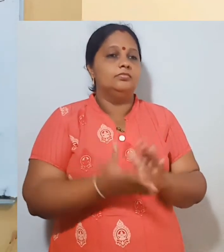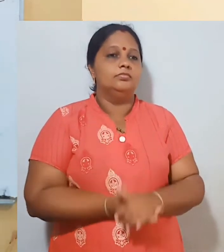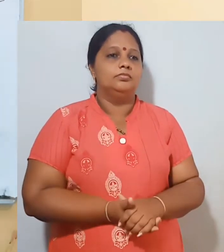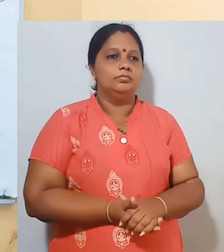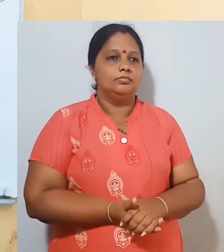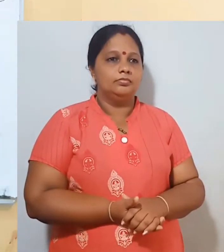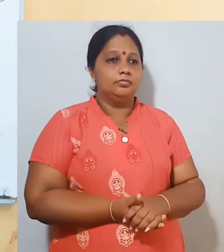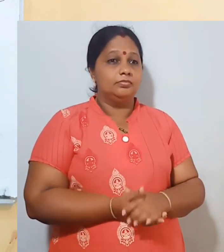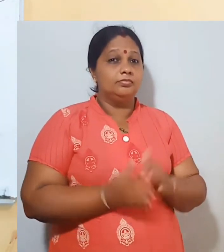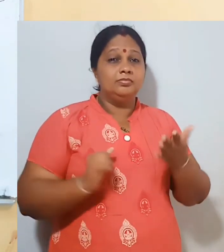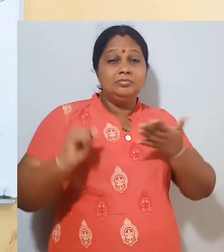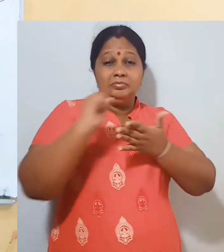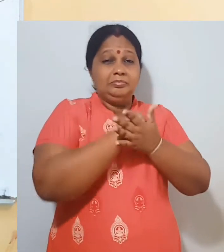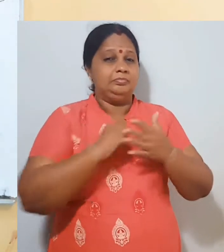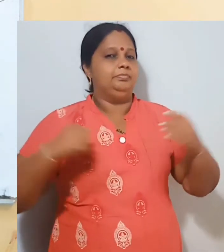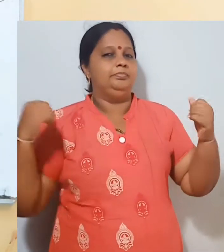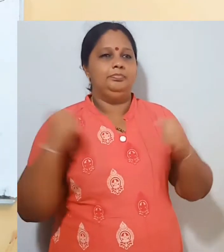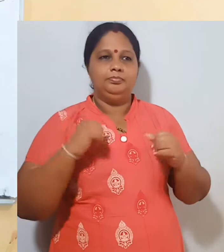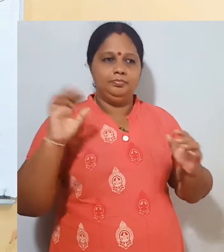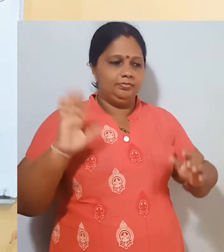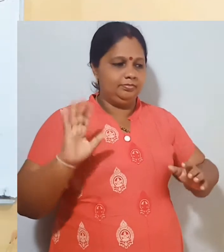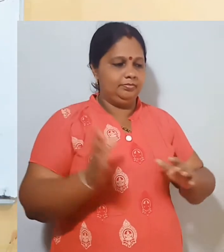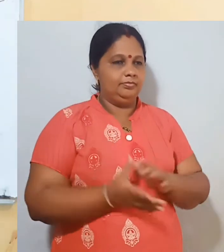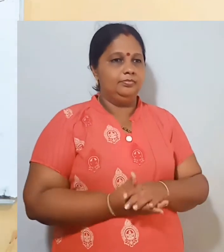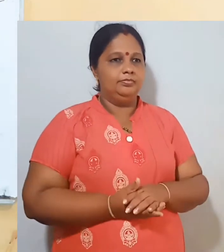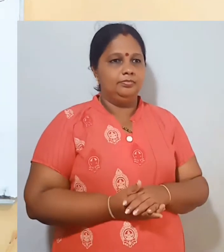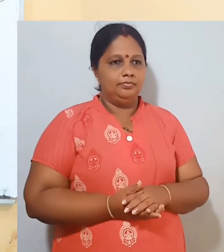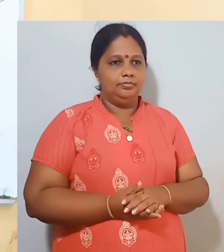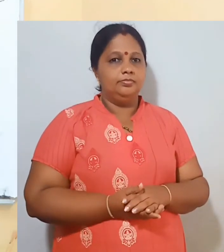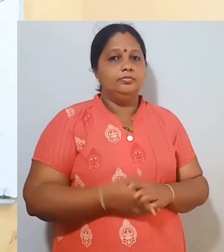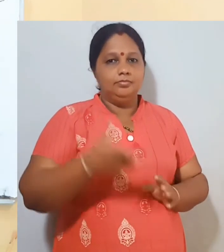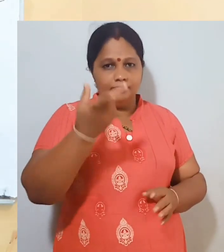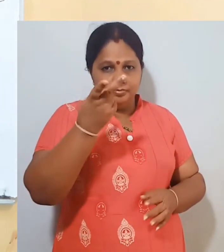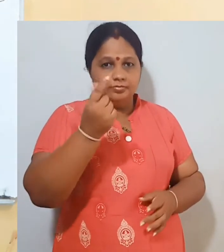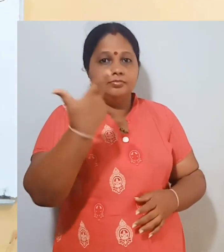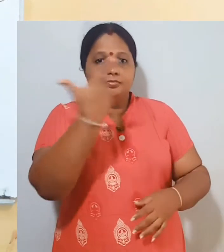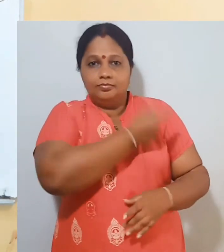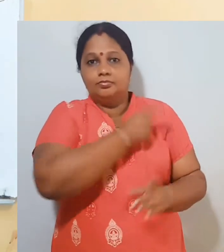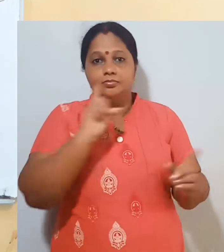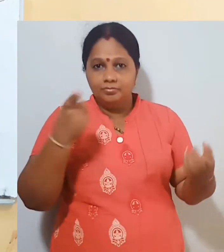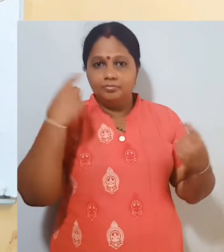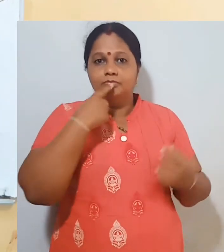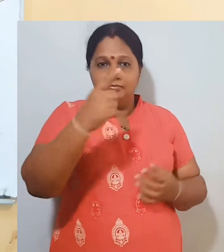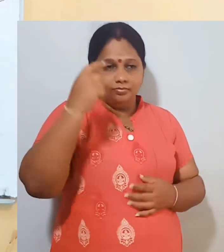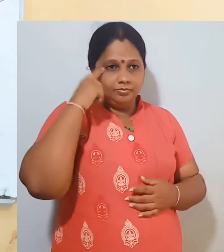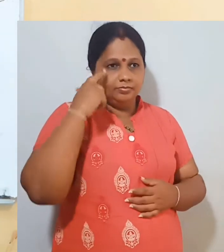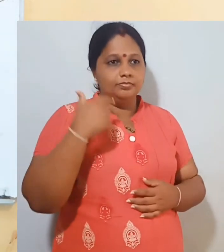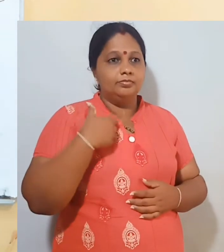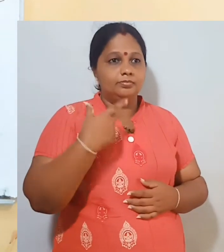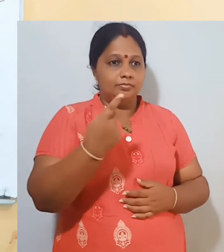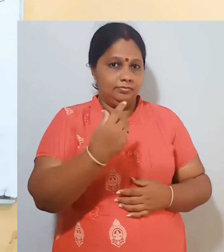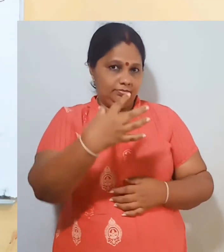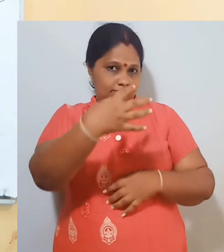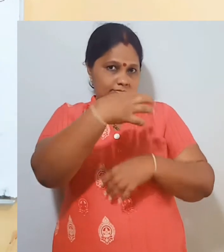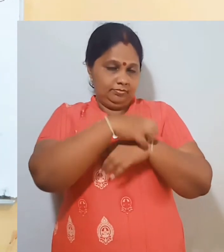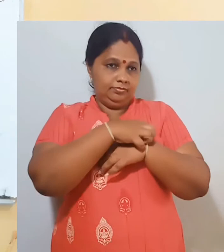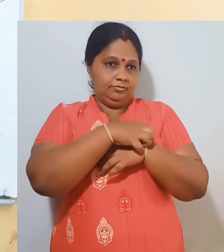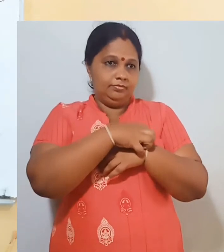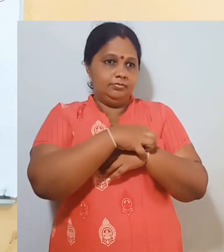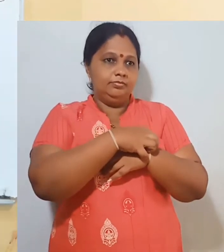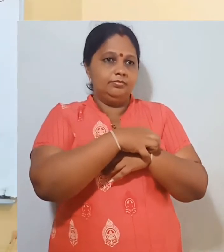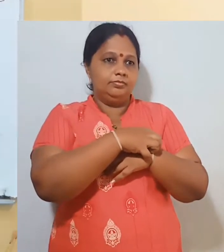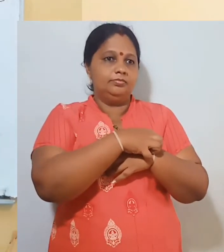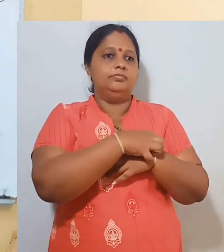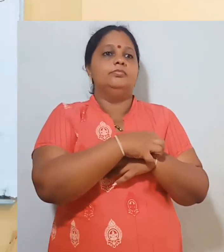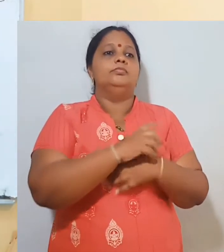ஆனா எல்லாம் பயப்படணும் இல்லை. அப்ப அதாலதான் நாய்க்கு எல்லாரும் இன்ஜெக்ஷன் போடணும் என்று சொல்லப்படுறது. நம்மளுக்கு ஒரு நாய்க்கடியாக இருந்தால்